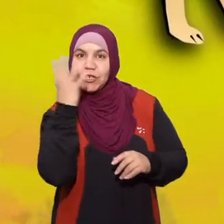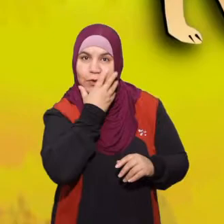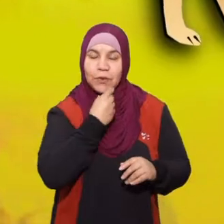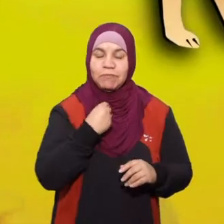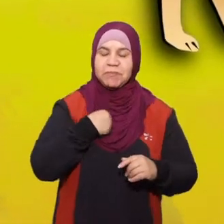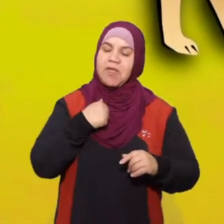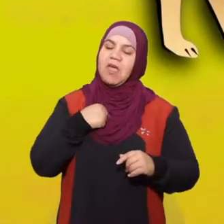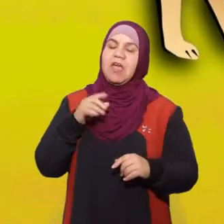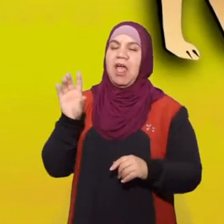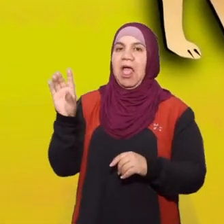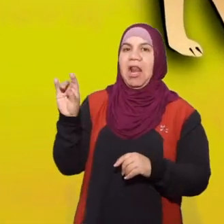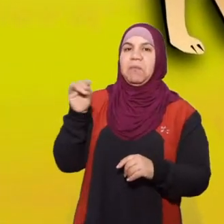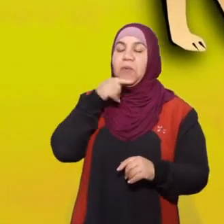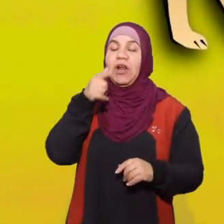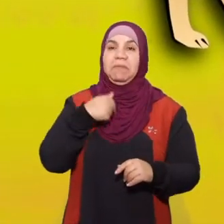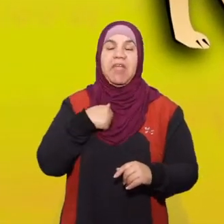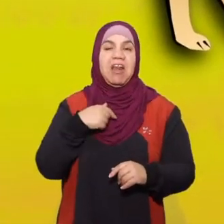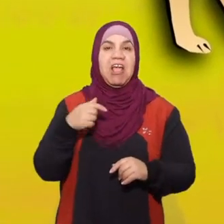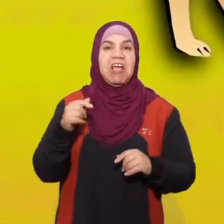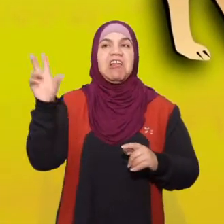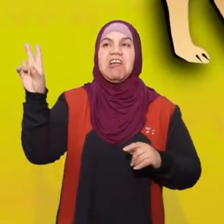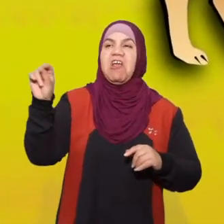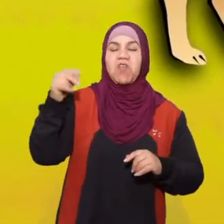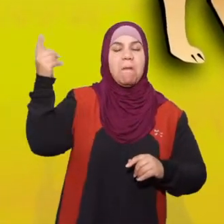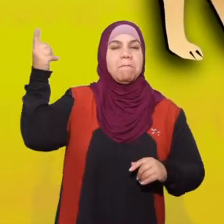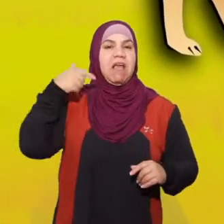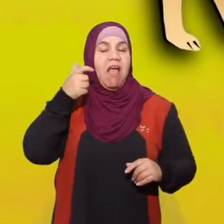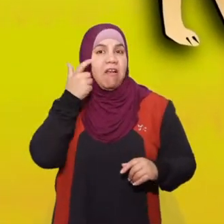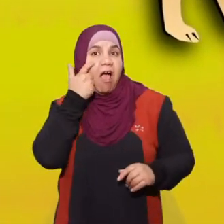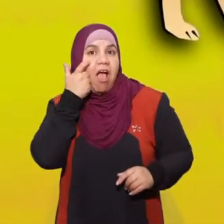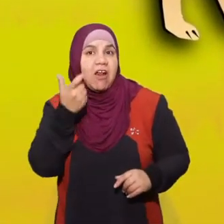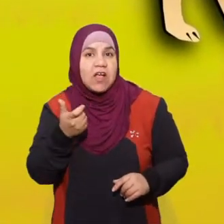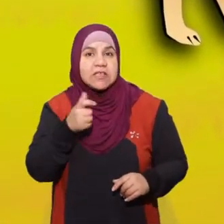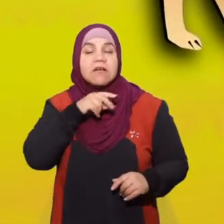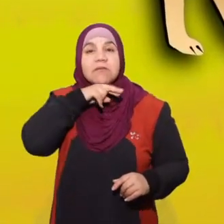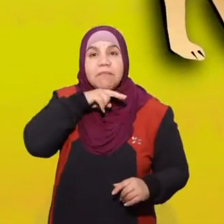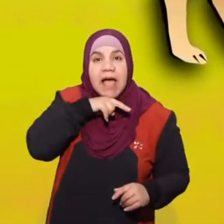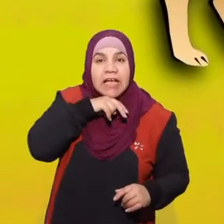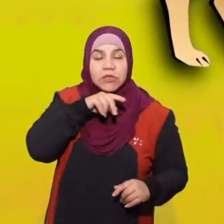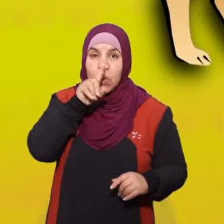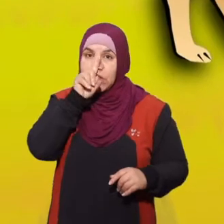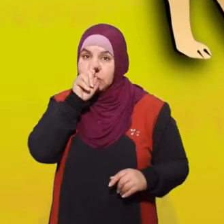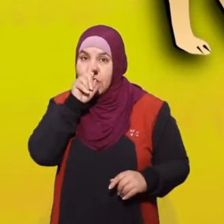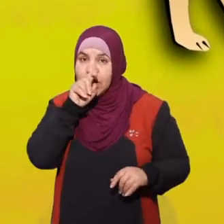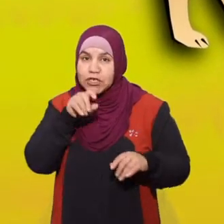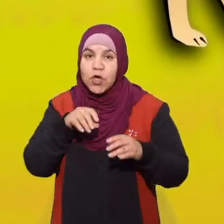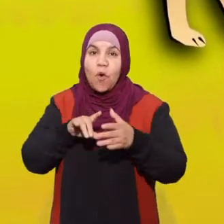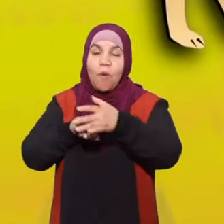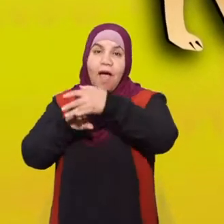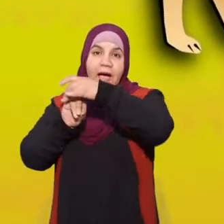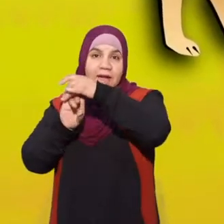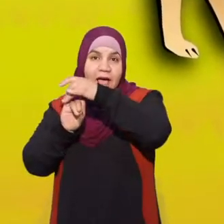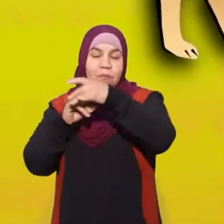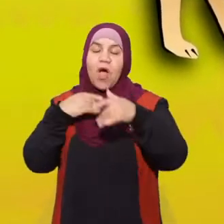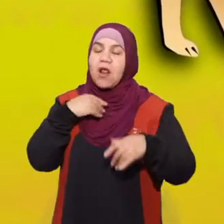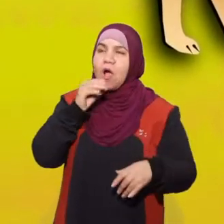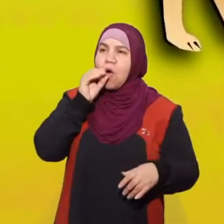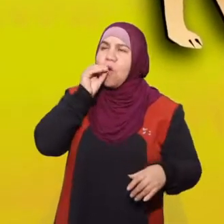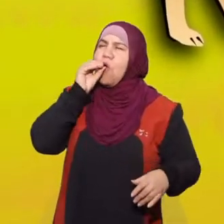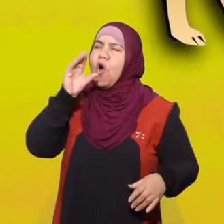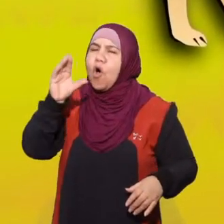أنا أعيش هنا عيشة الملوك، أحرس الماعز والدجاج والأرانب وأعوي عندما يخطر